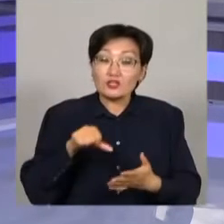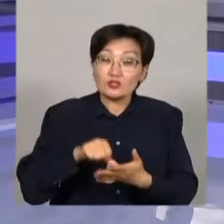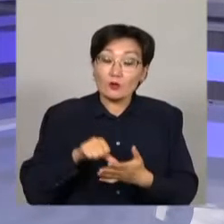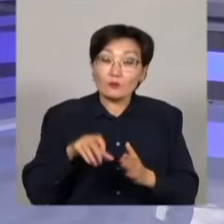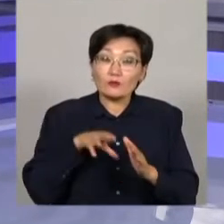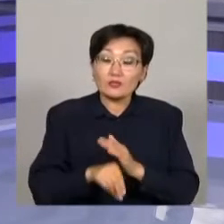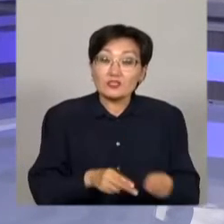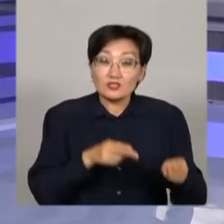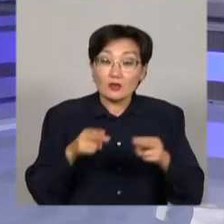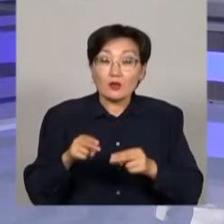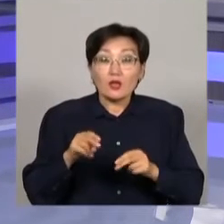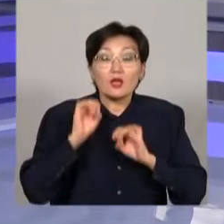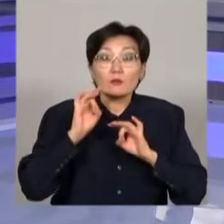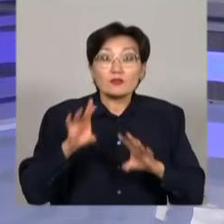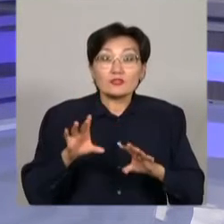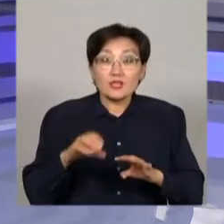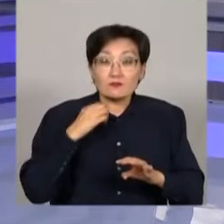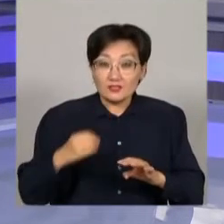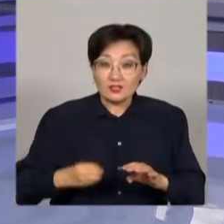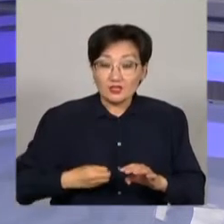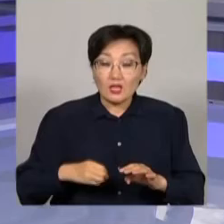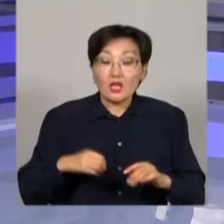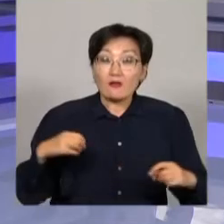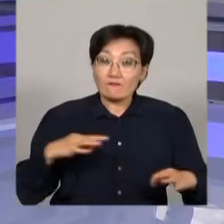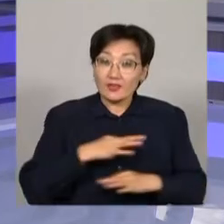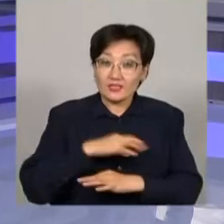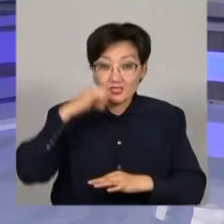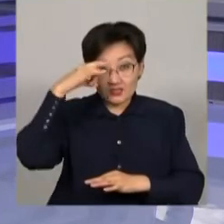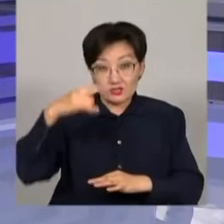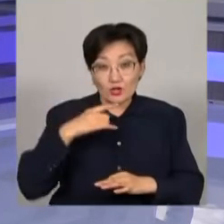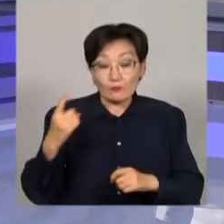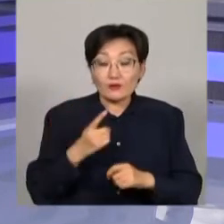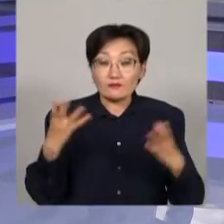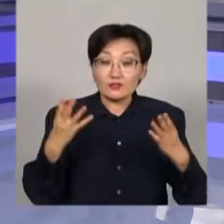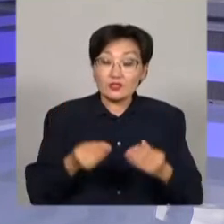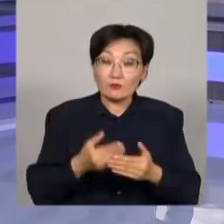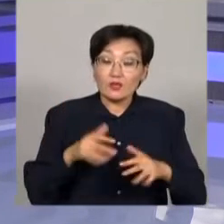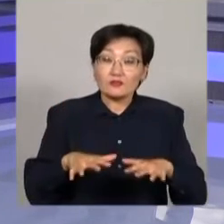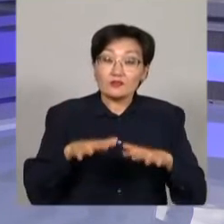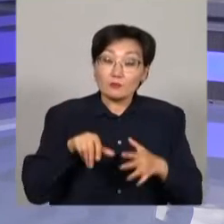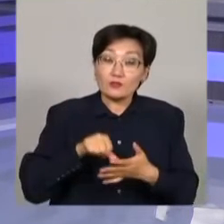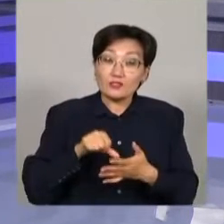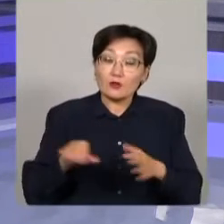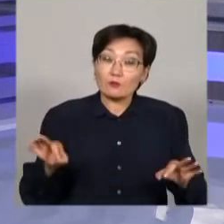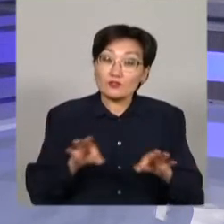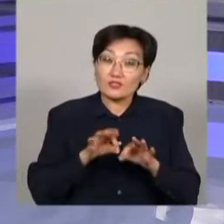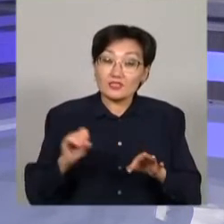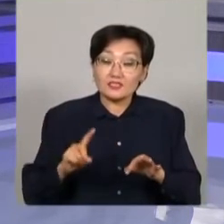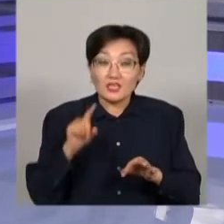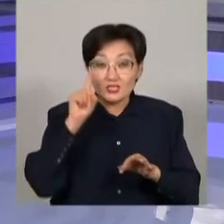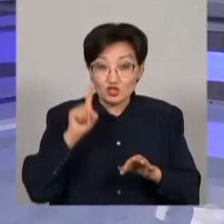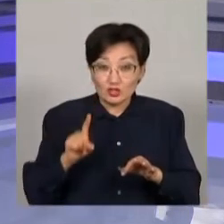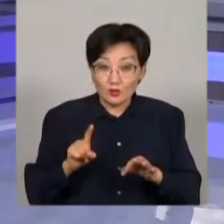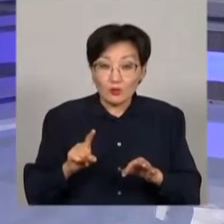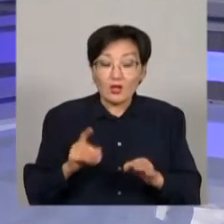в нем приехали известные джазмены из Франции, Венгрии и Казахстана. В первый день перед публикой выступили музыканты из Израиля.